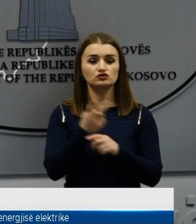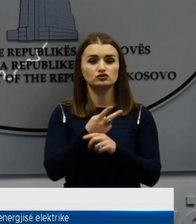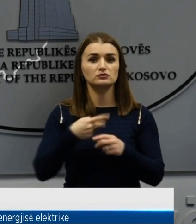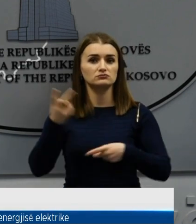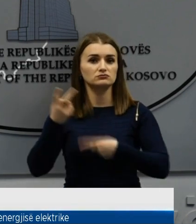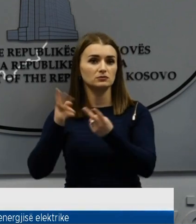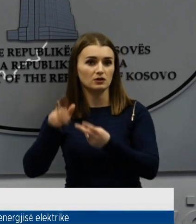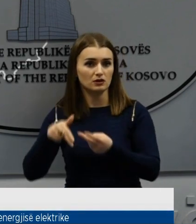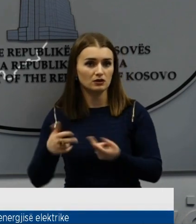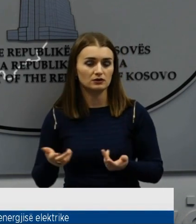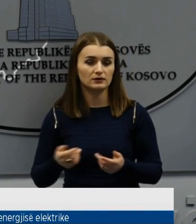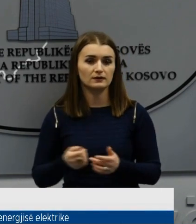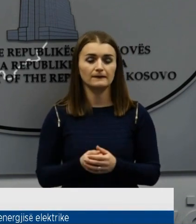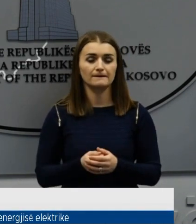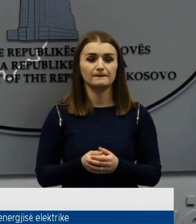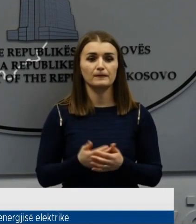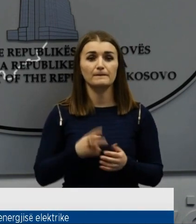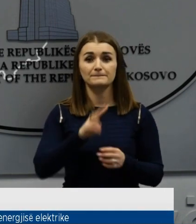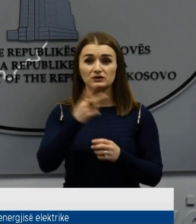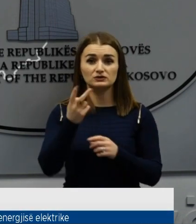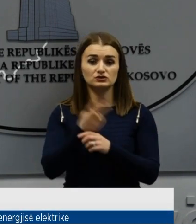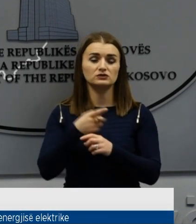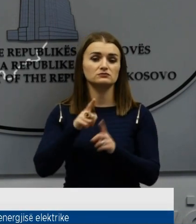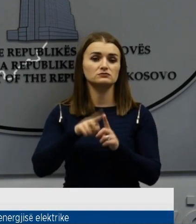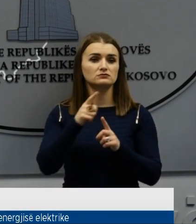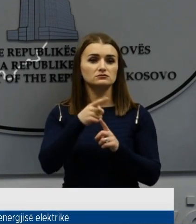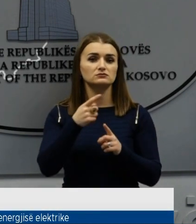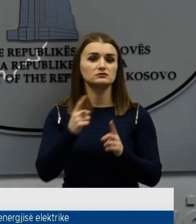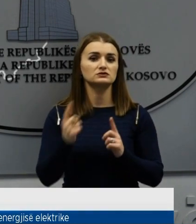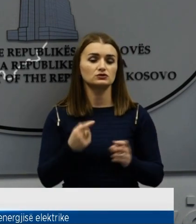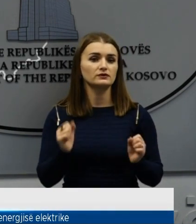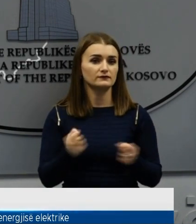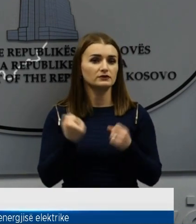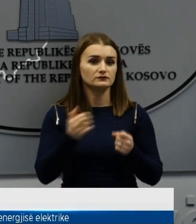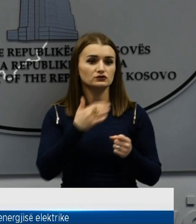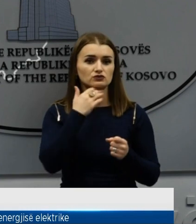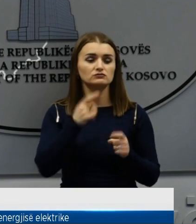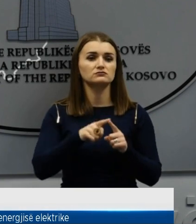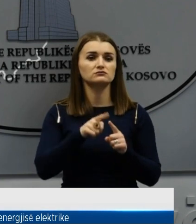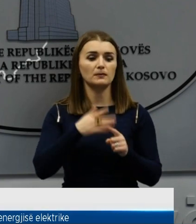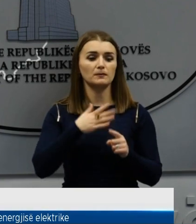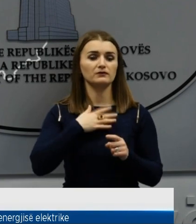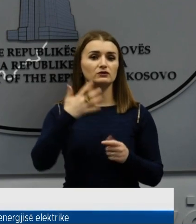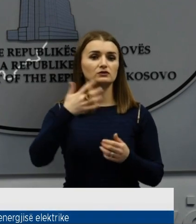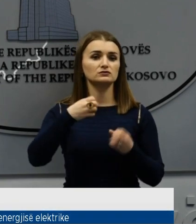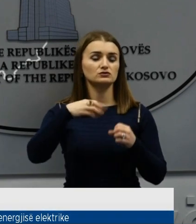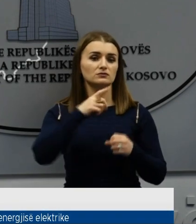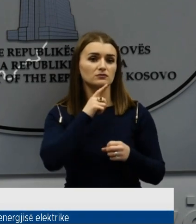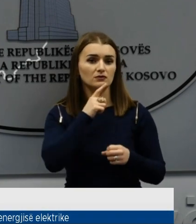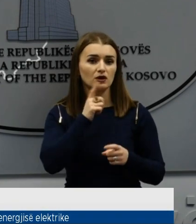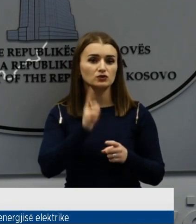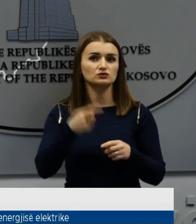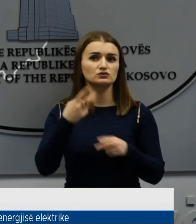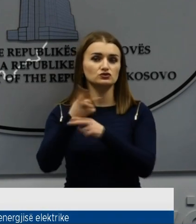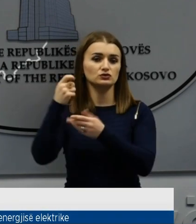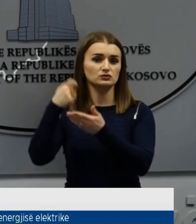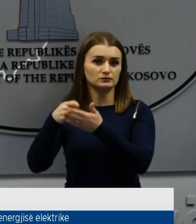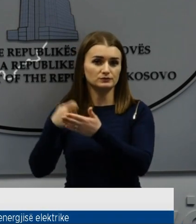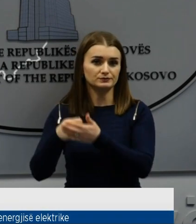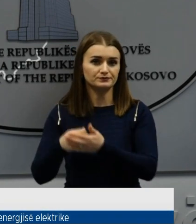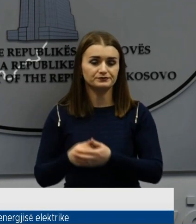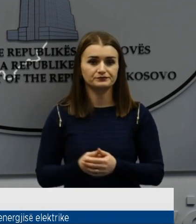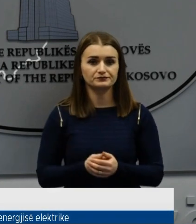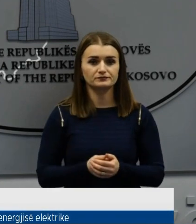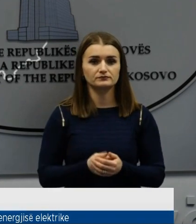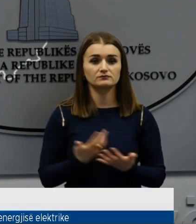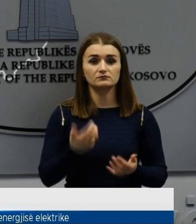duke u përballur me mungesa për vete. Edhe në rastin e Shqipërisë, përkundër faktit që ekziston vullneti i mirë dhe ne kemi pasur takime dhe biseda